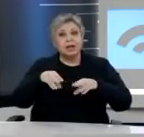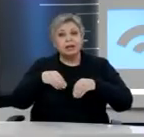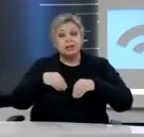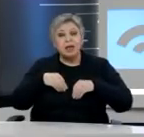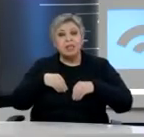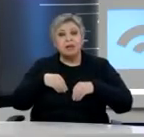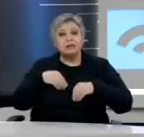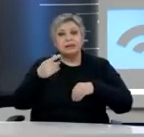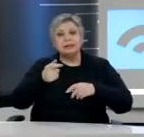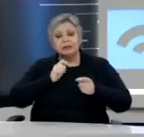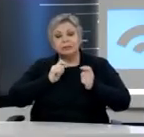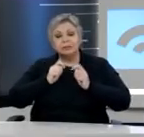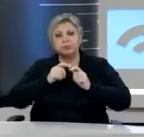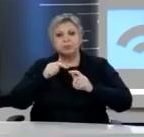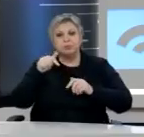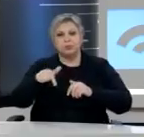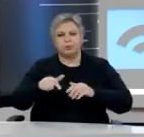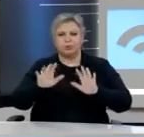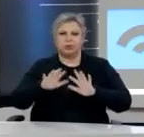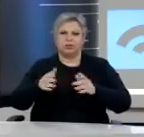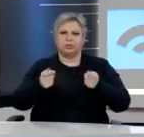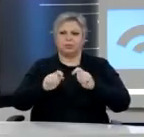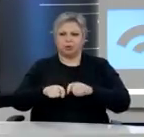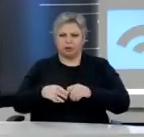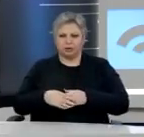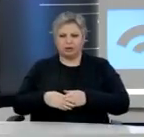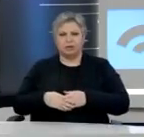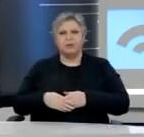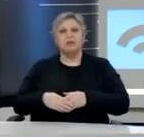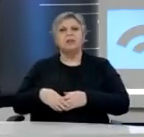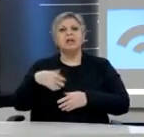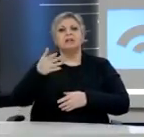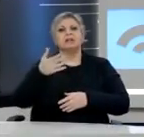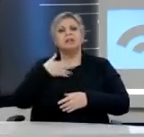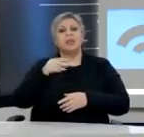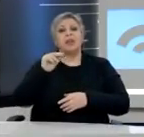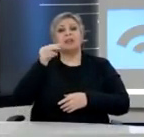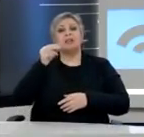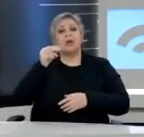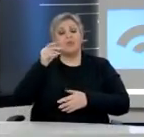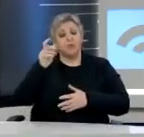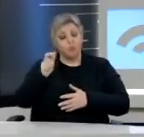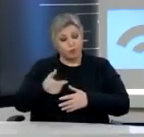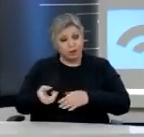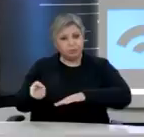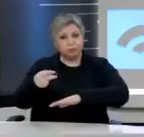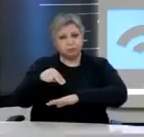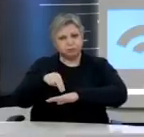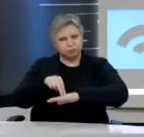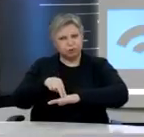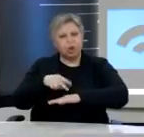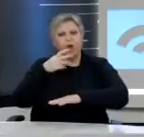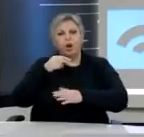Οι γείτονες λοιπόν κάνουν μερικές πολύ... Ναι, ξέρω, στη Βουλή θέλετε για να τα διαβάζετε, όχι για να τα πούμε face to face, αυτό είναι το πρόβλημά σας.